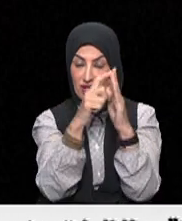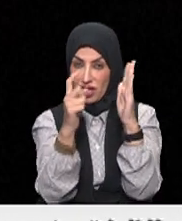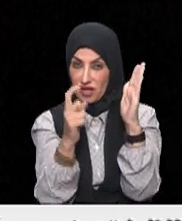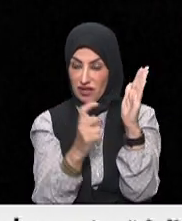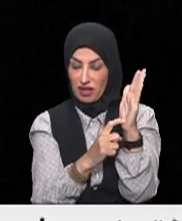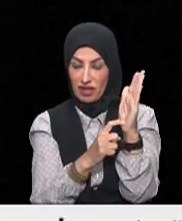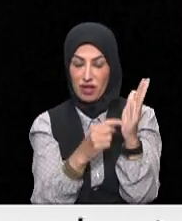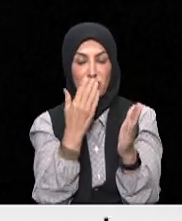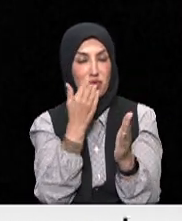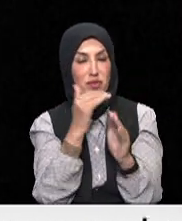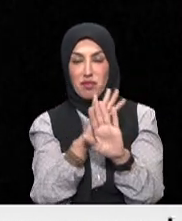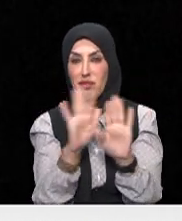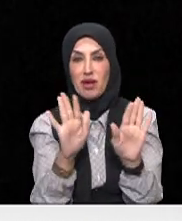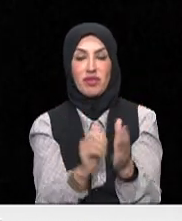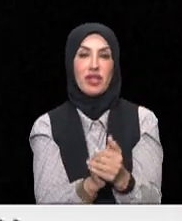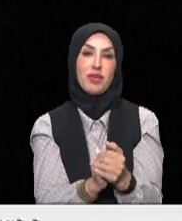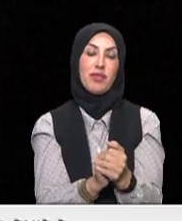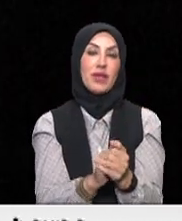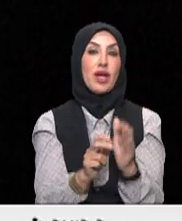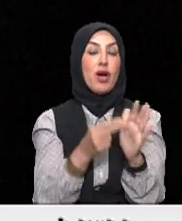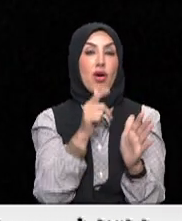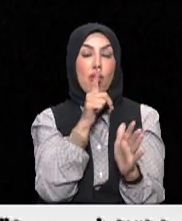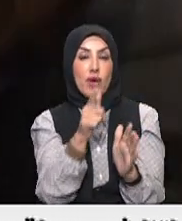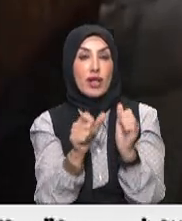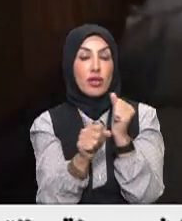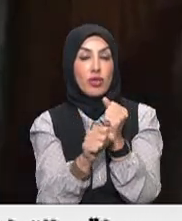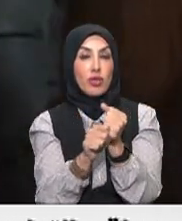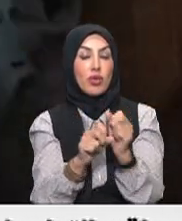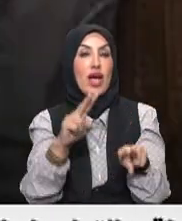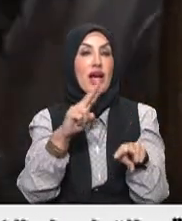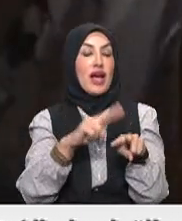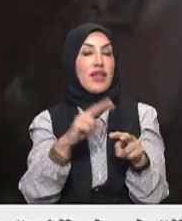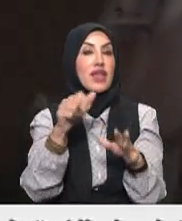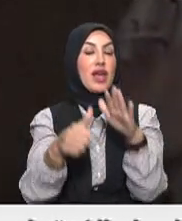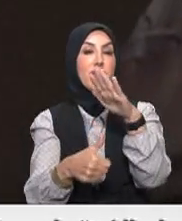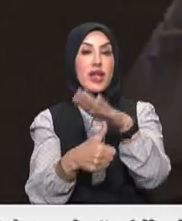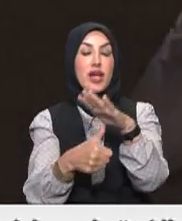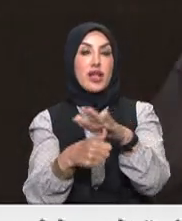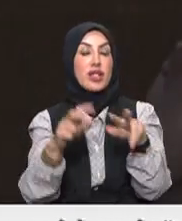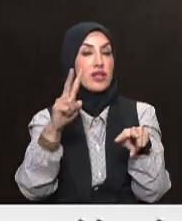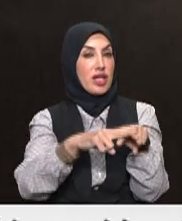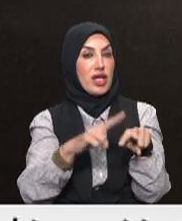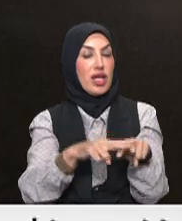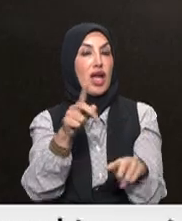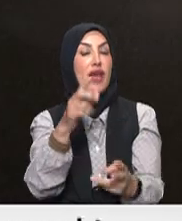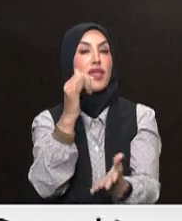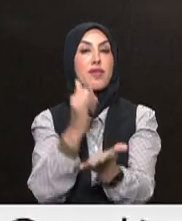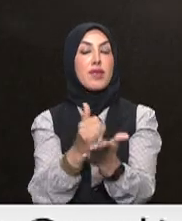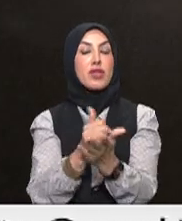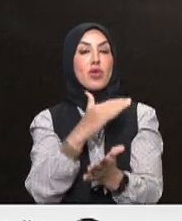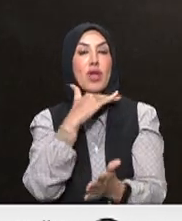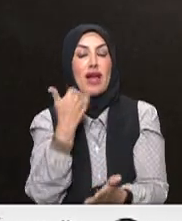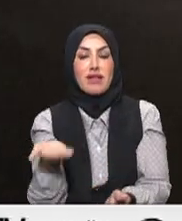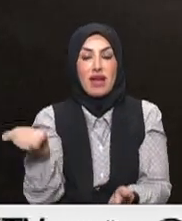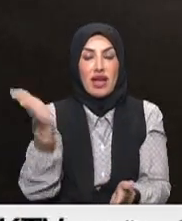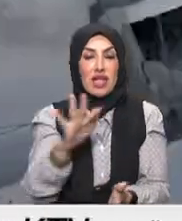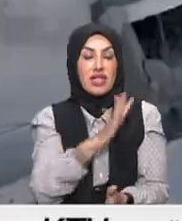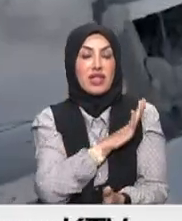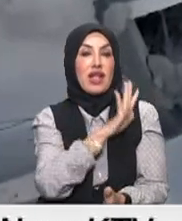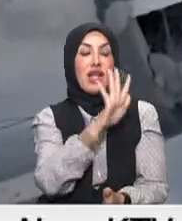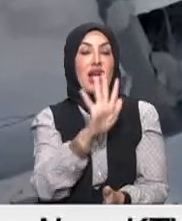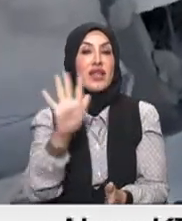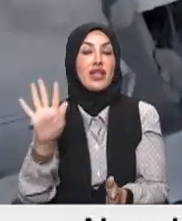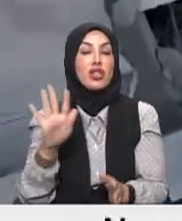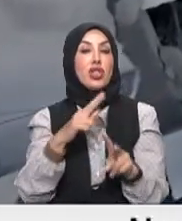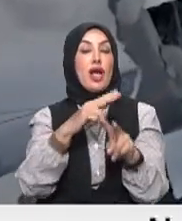تقدم في المفاوضات ويراهن نتنياهو الغارق في بحر دماء غزه على عامل الوقت فكلما ضاغط عليه